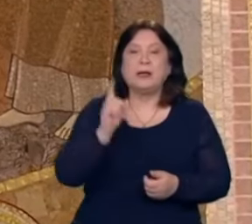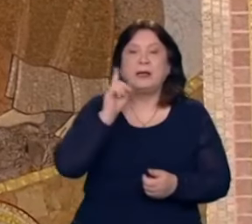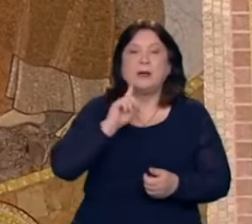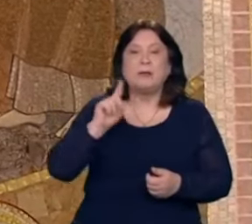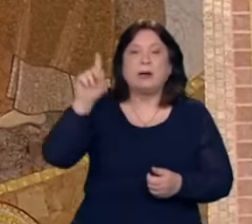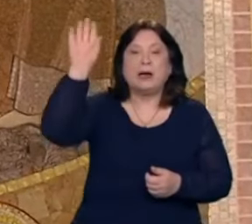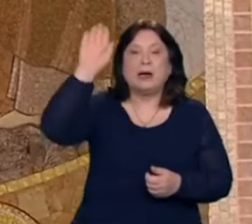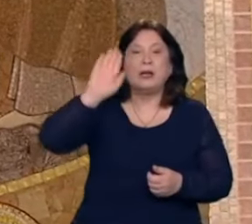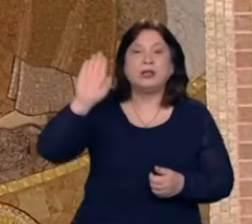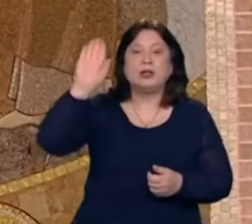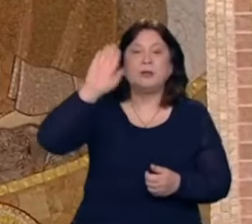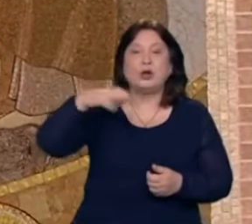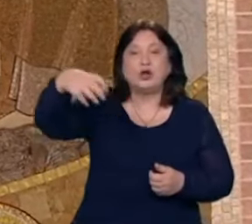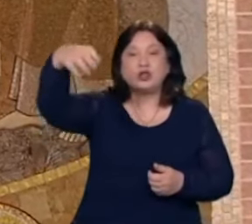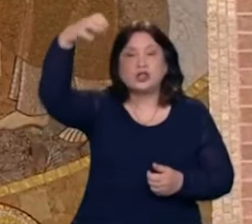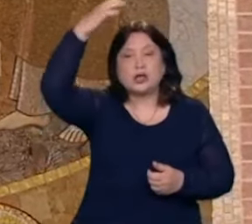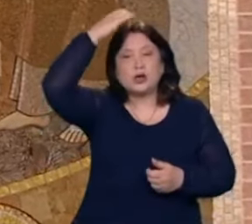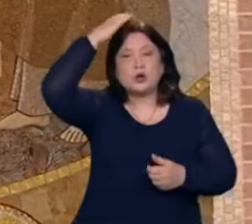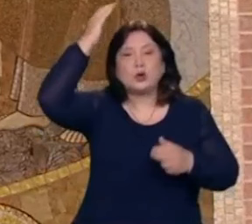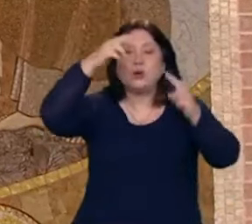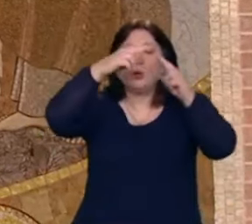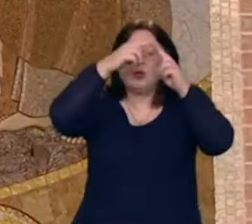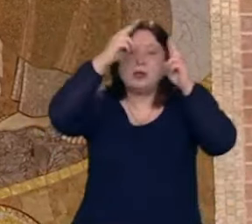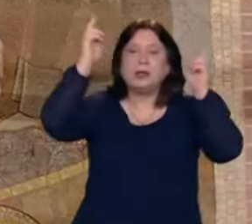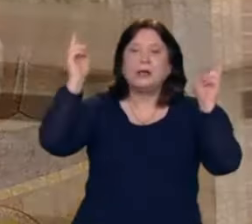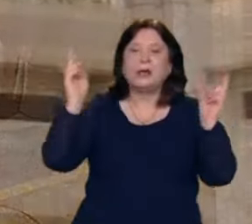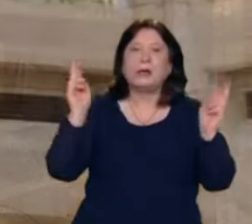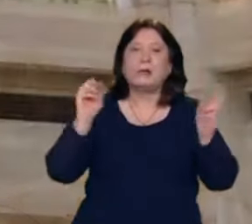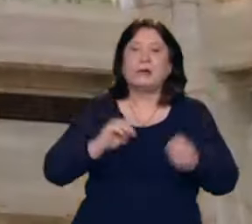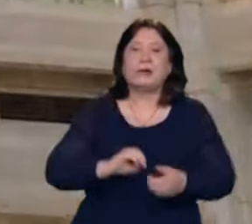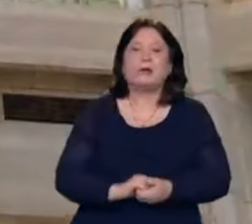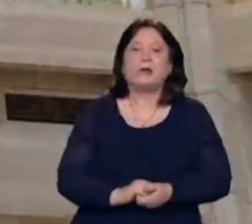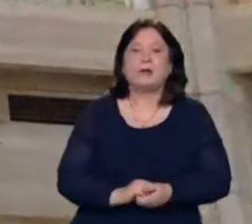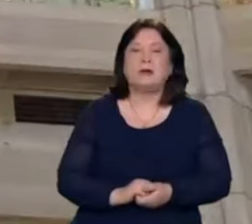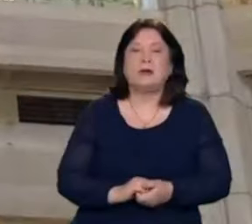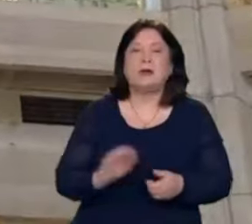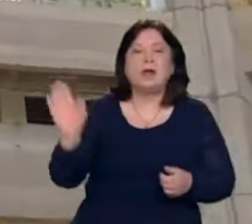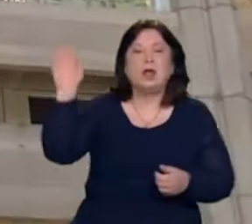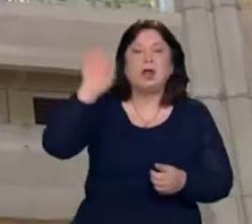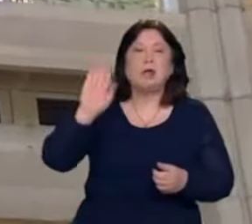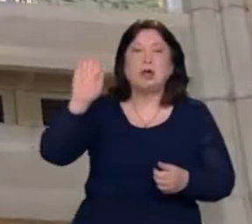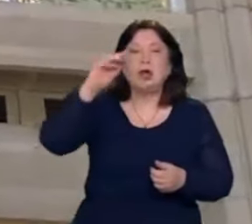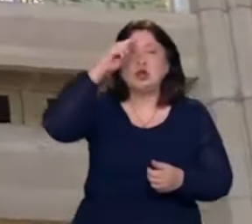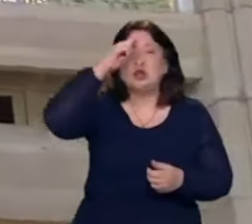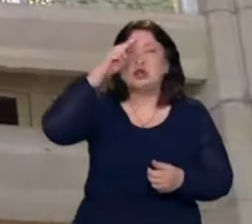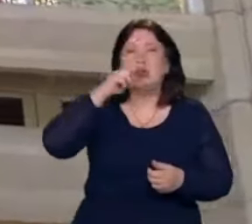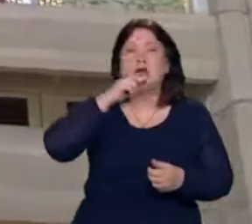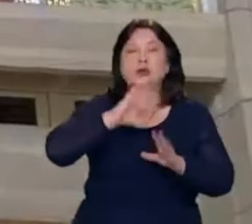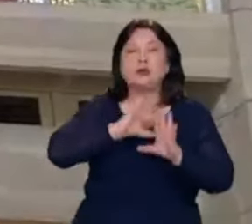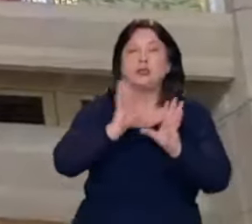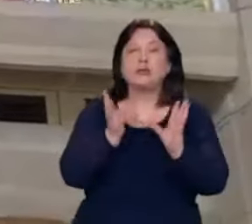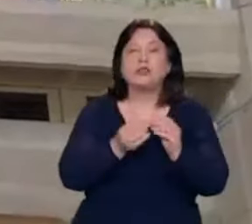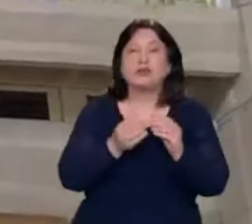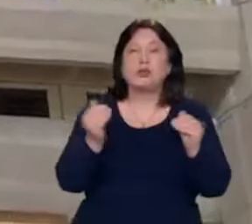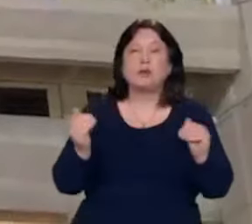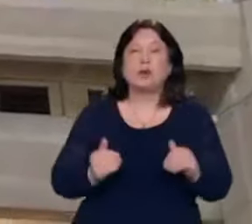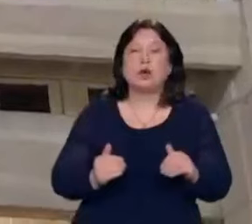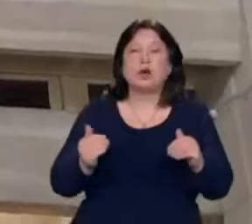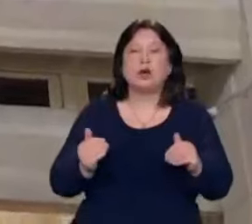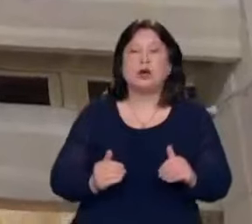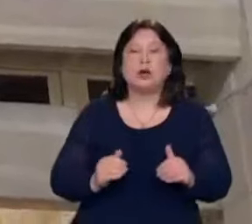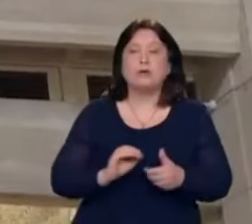Twoja Panie Boże Królu nieba Boże ojcze